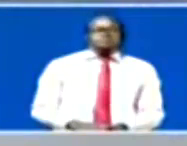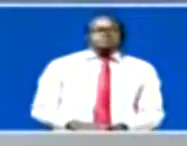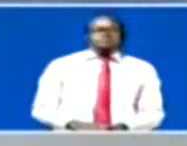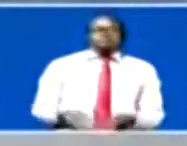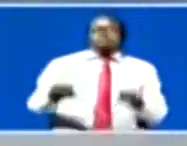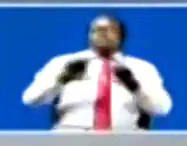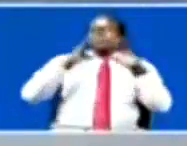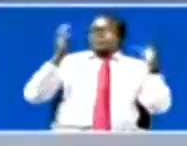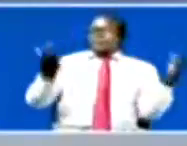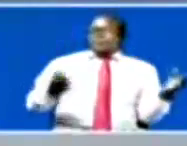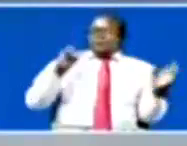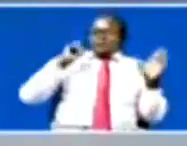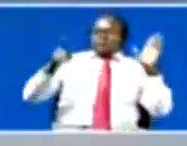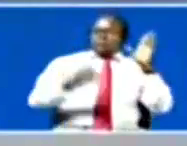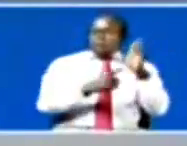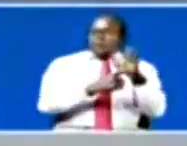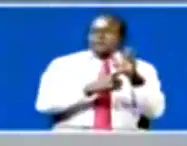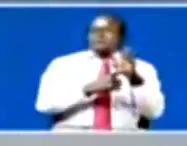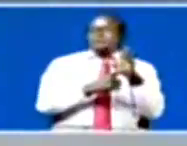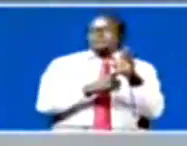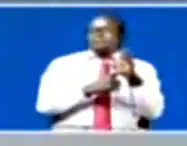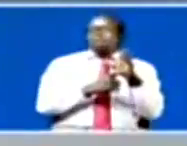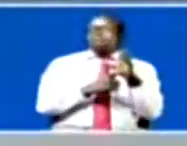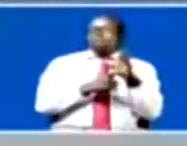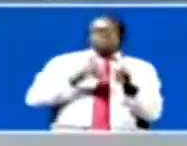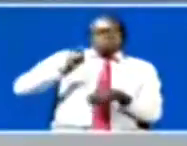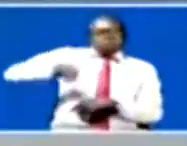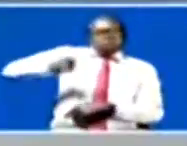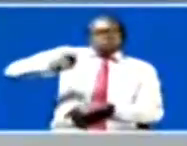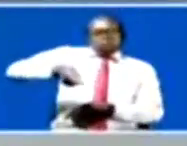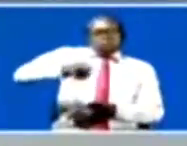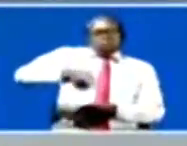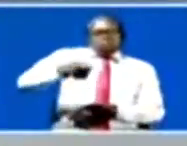ulimwengu ukiadhimisha wiki ya magongo meupe au white cane, fimbo ambayo inayotumia